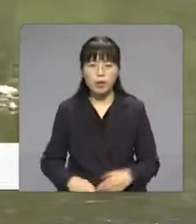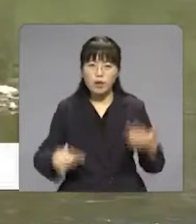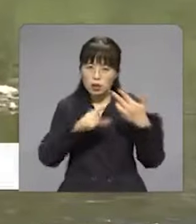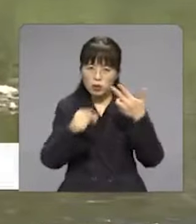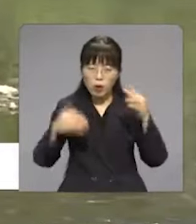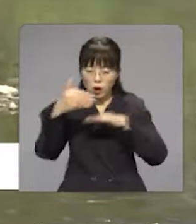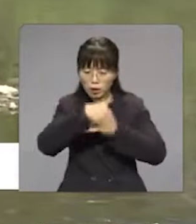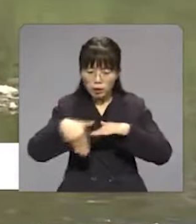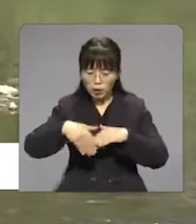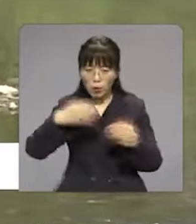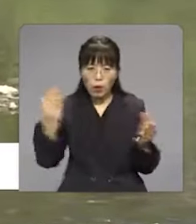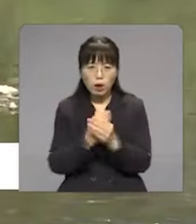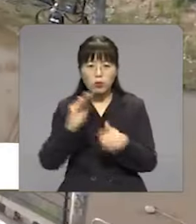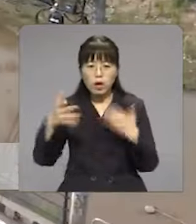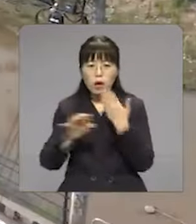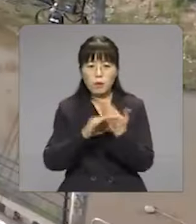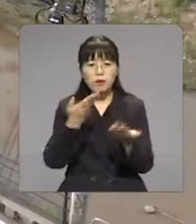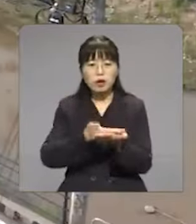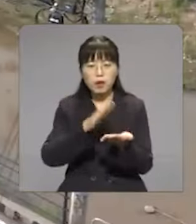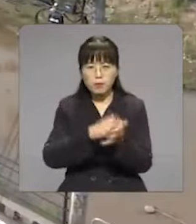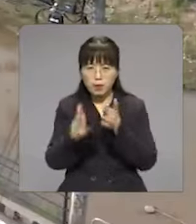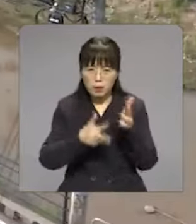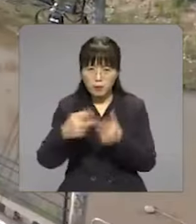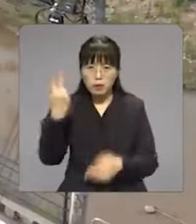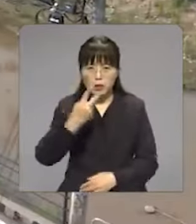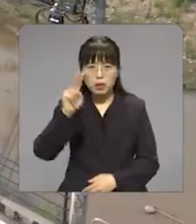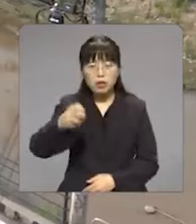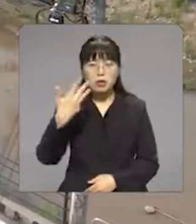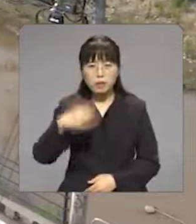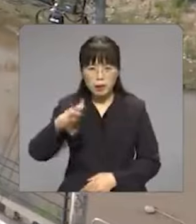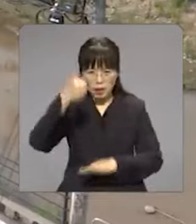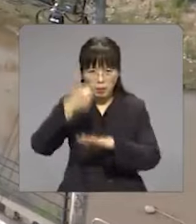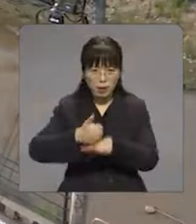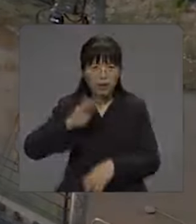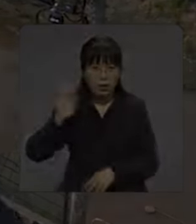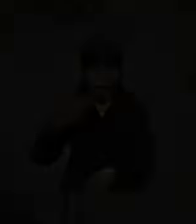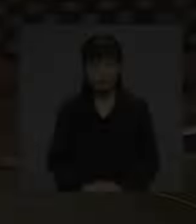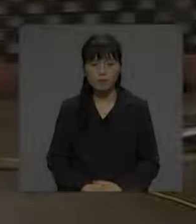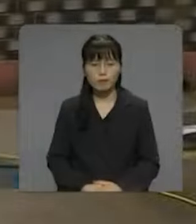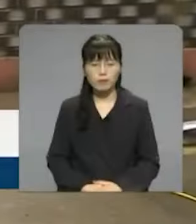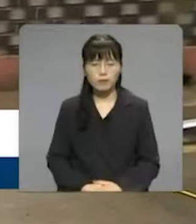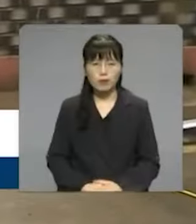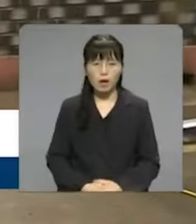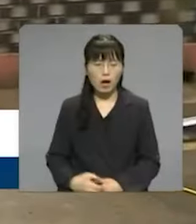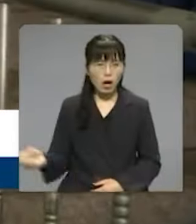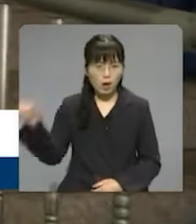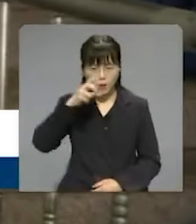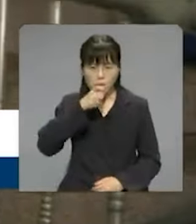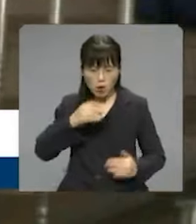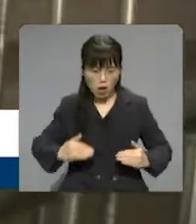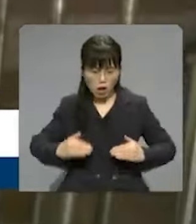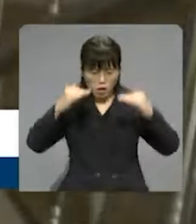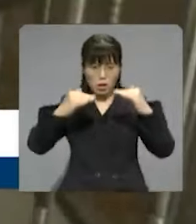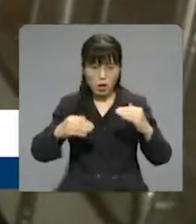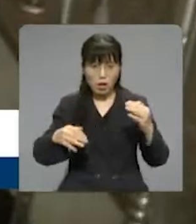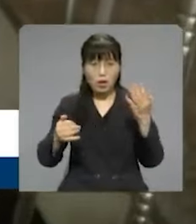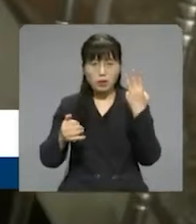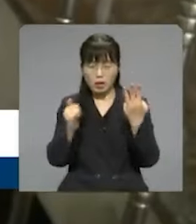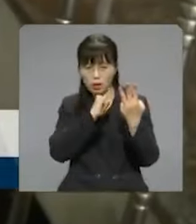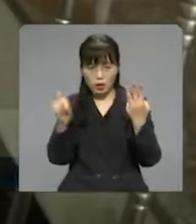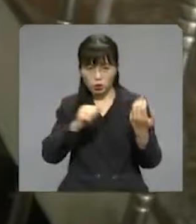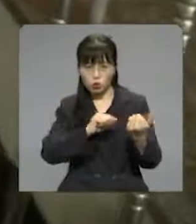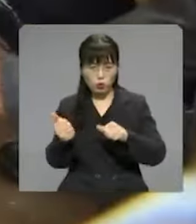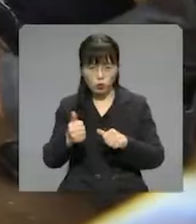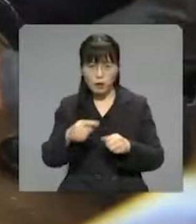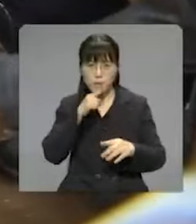달 설계가 완료되면 정비 사업은 2028년 말이 돼야 마무리됩니다. 삽시간에 물이 차 일가족 3명이 숨진